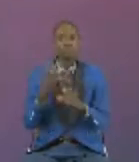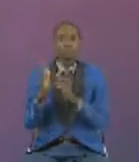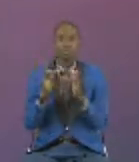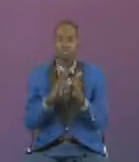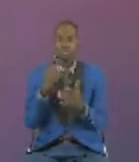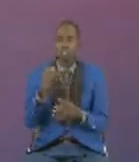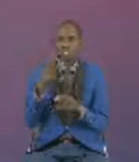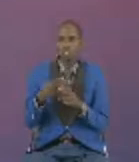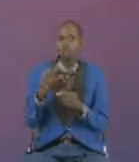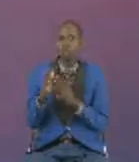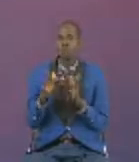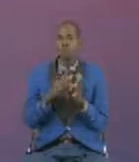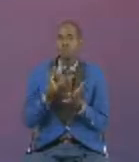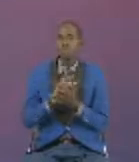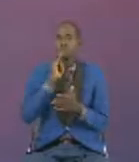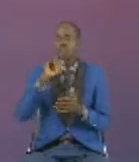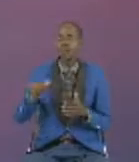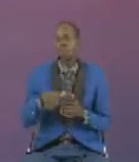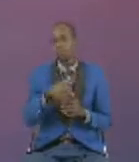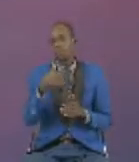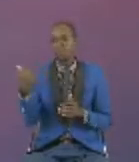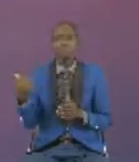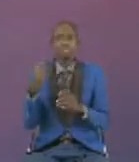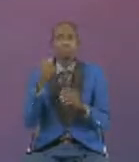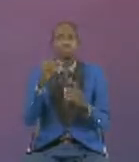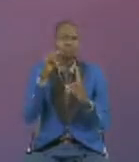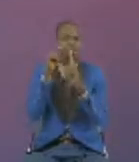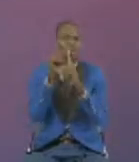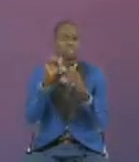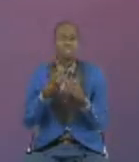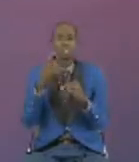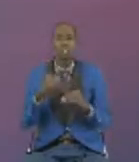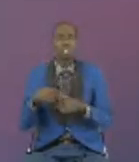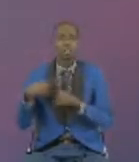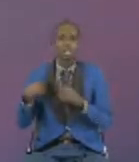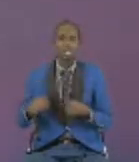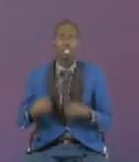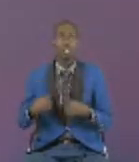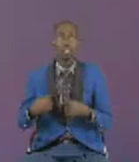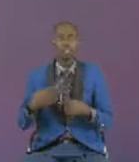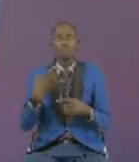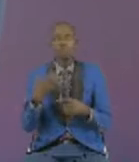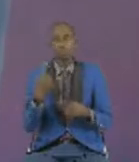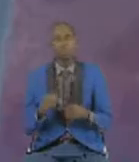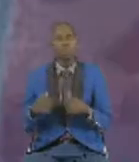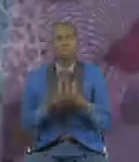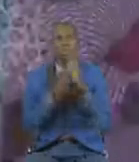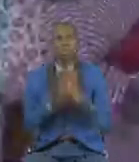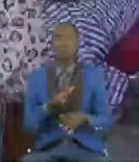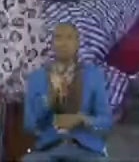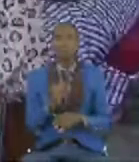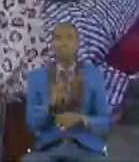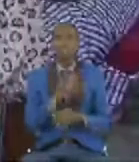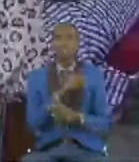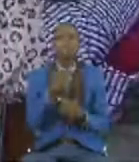Jésus, ça c'est l'autre point focal des Actes des Apôtres. Verset 31, on dit, « Quand